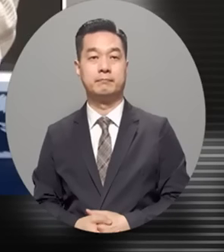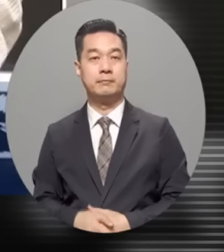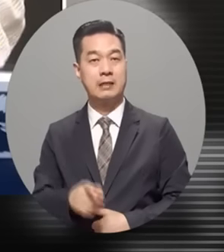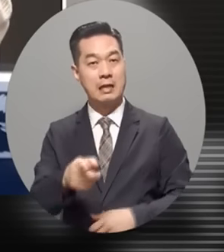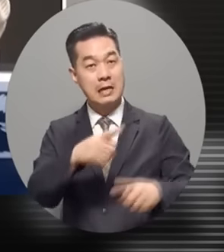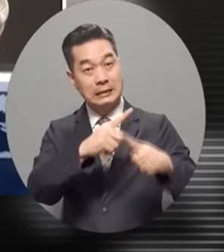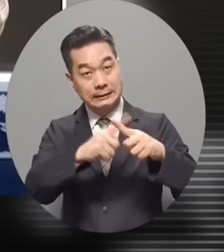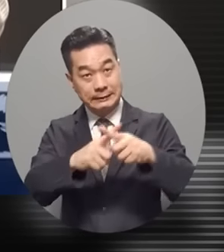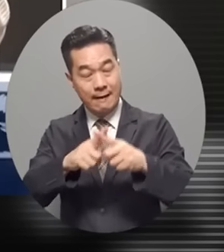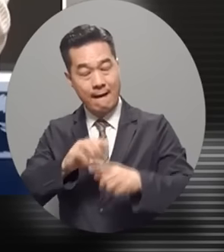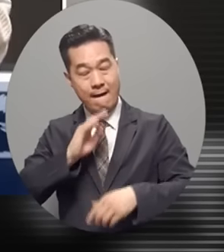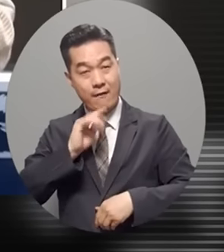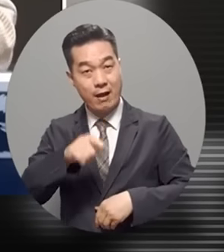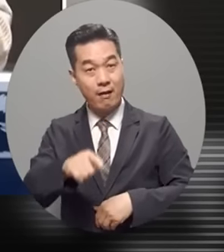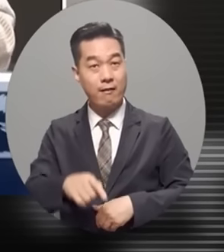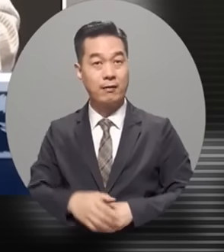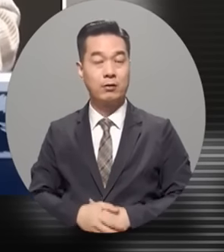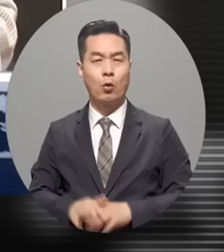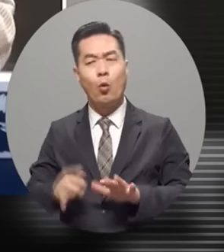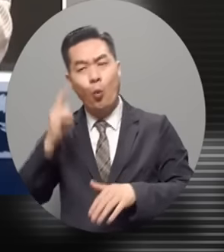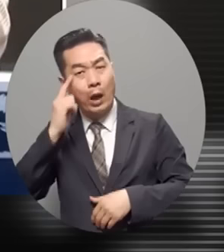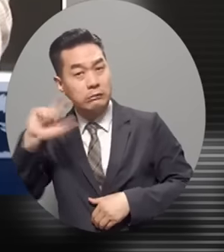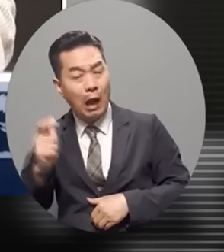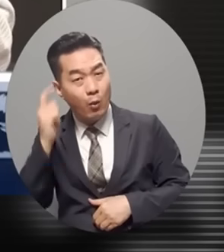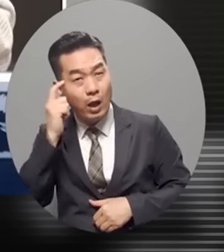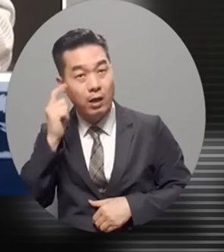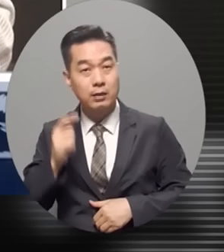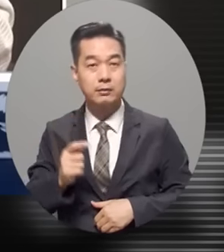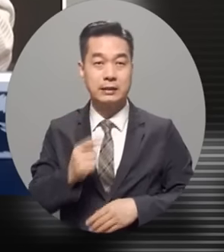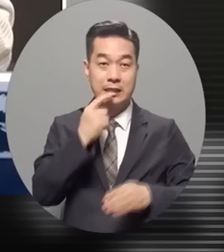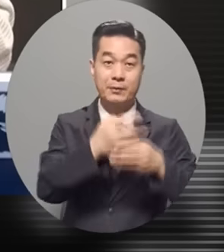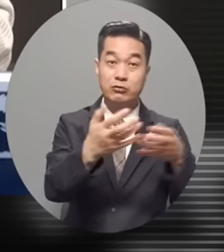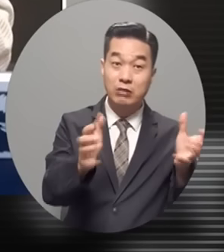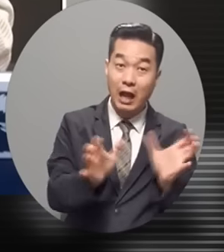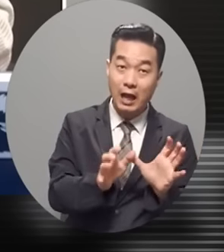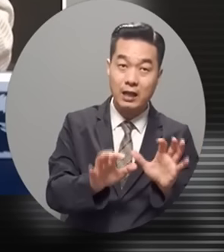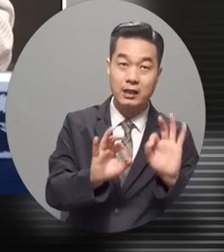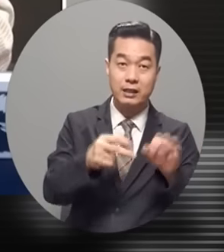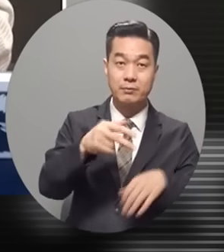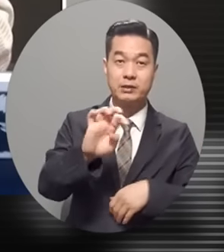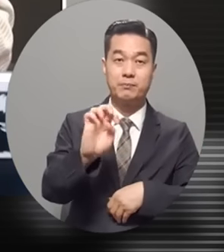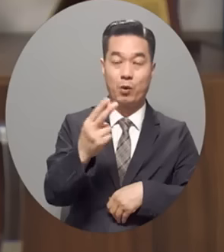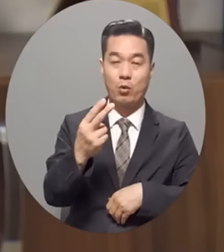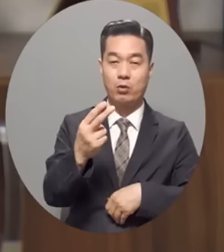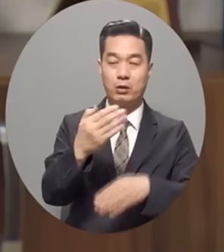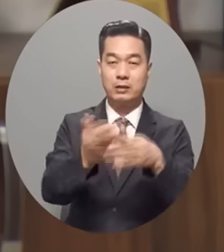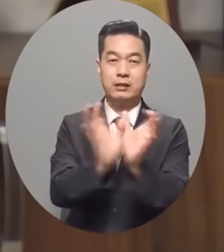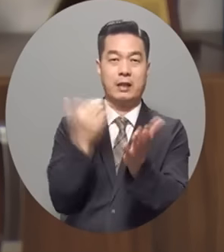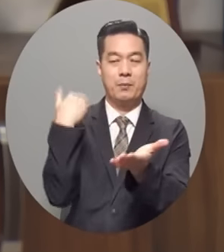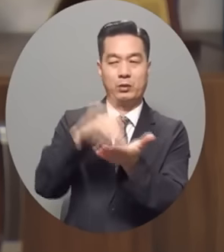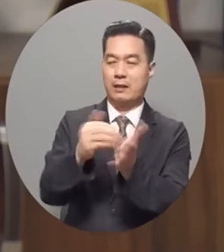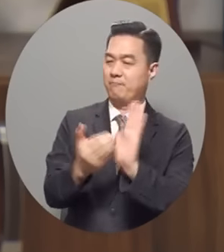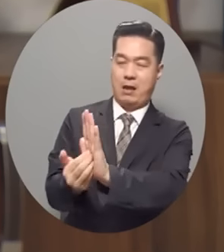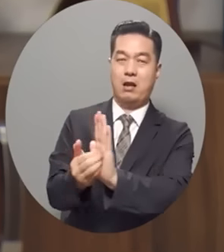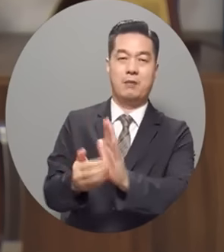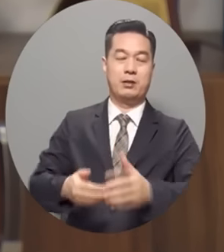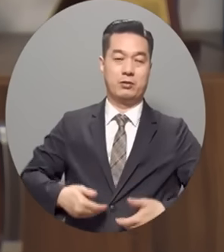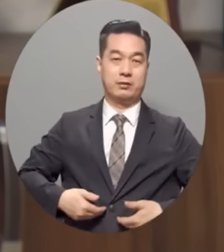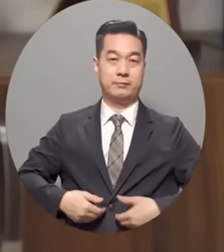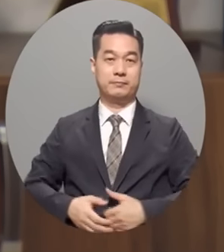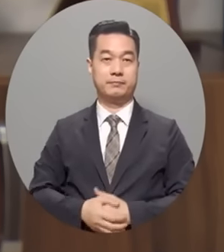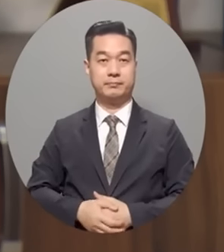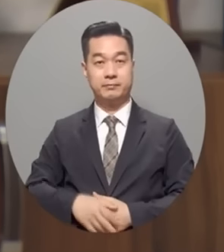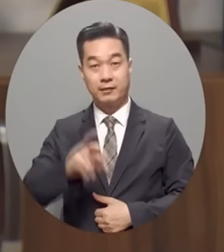아니, 오늘 왜 이렇게 세게 하세요? 아니, 그럼 민주당으로 김진표 복당 안 받아야 돼요. 논란이 일자 박 전